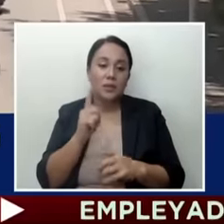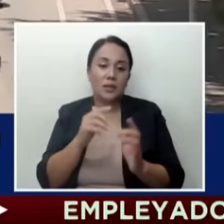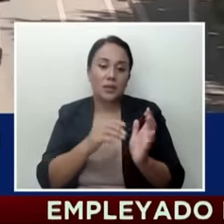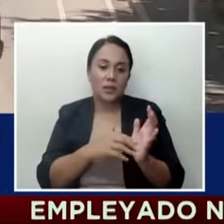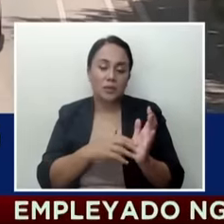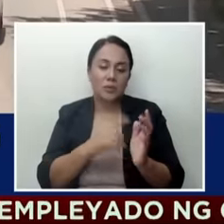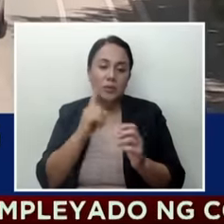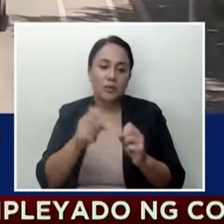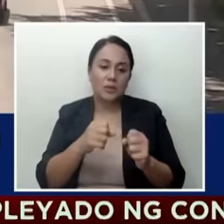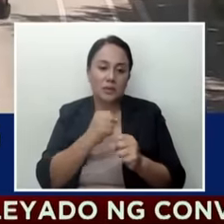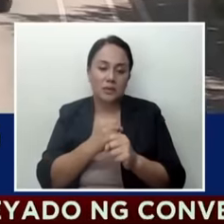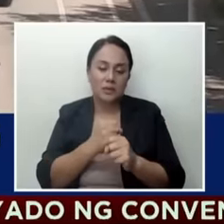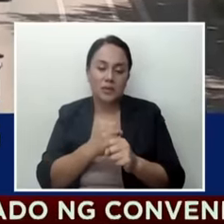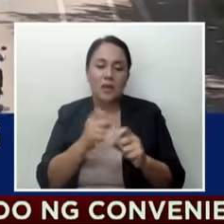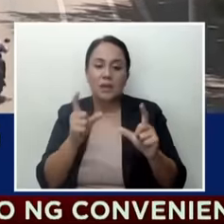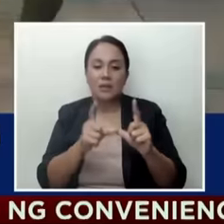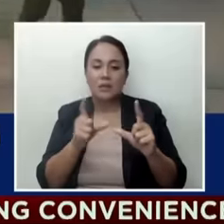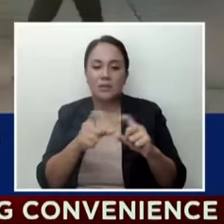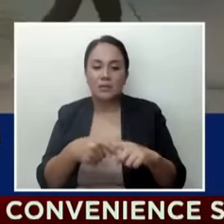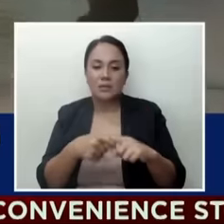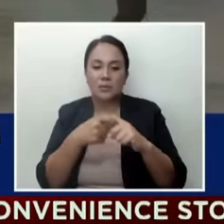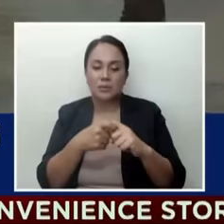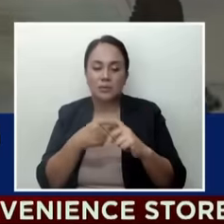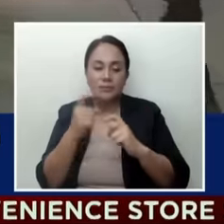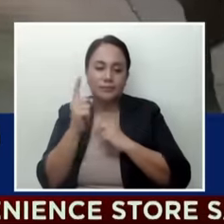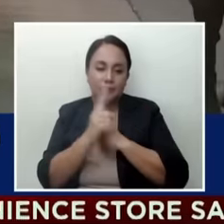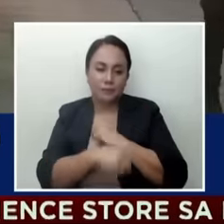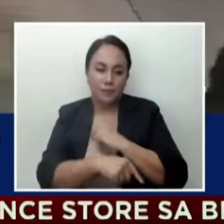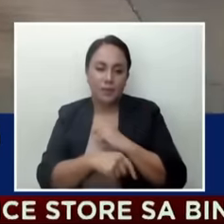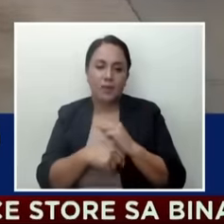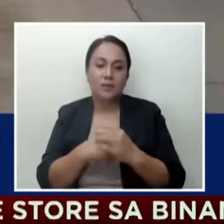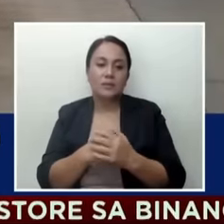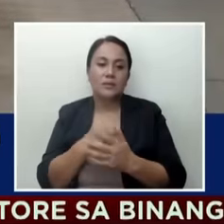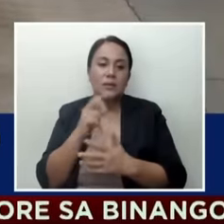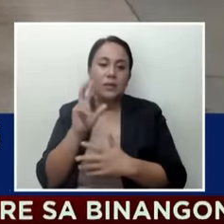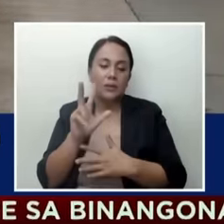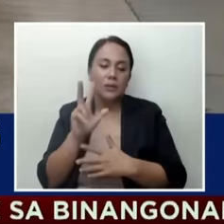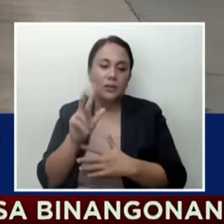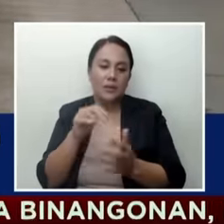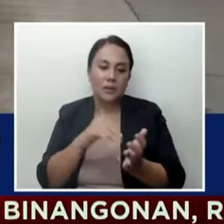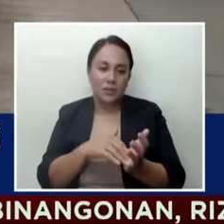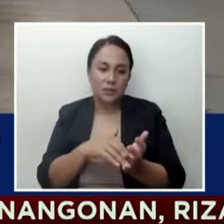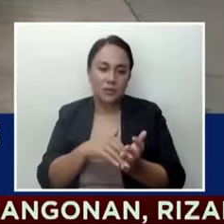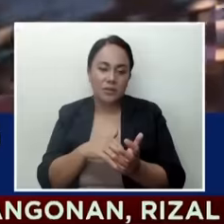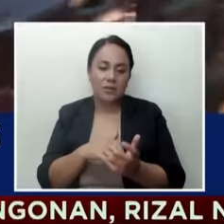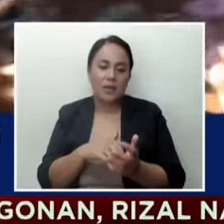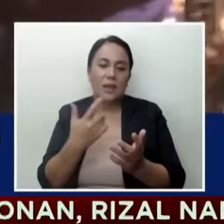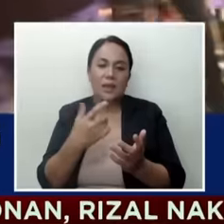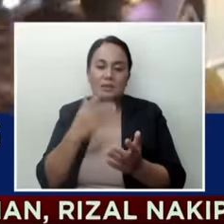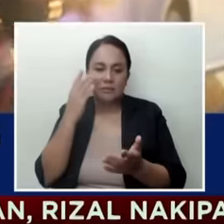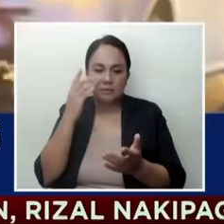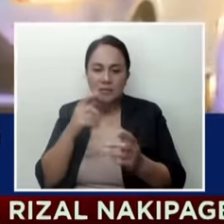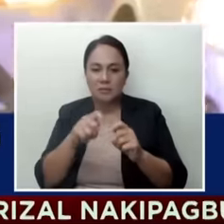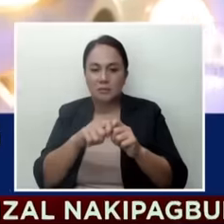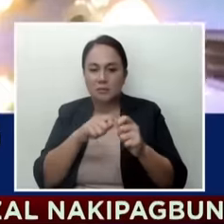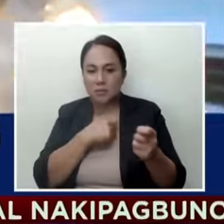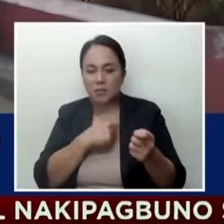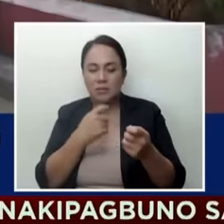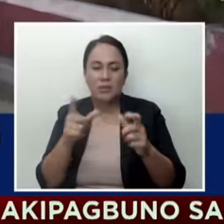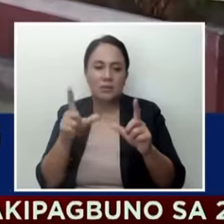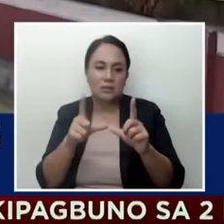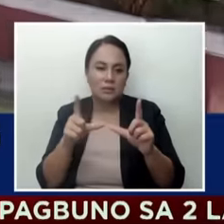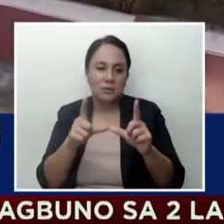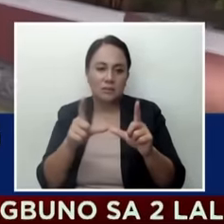taong license suspension ang parusa, habang 30,000 piso at revocation ng lisensya